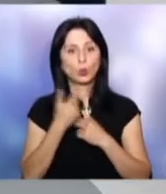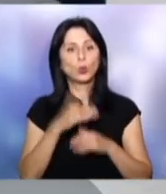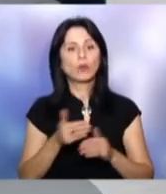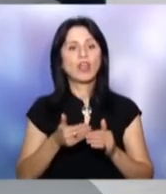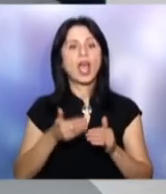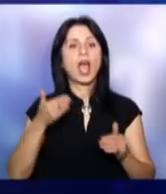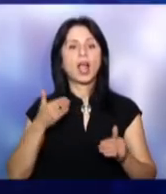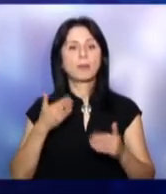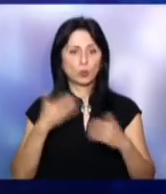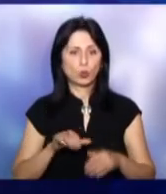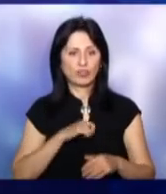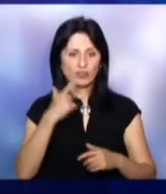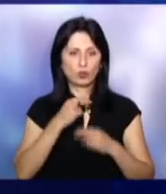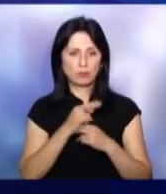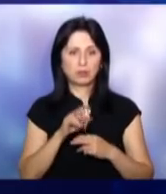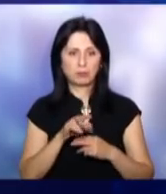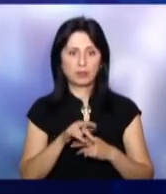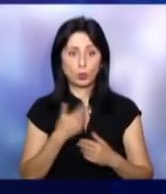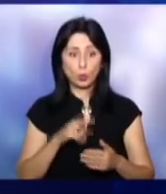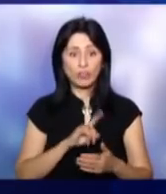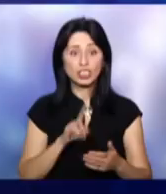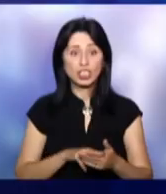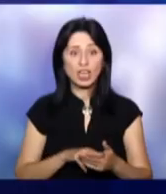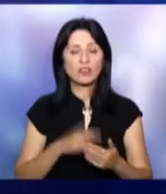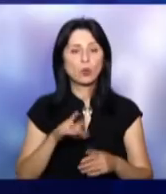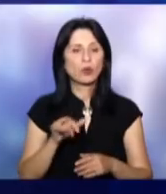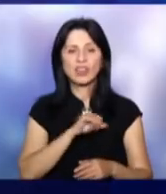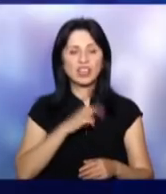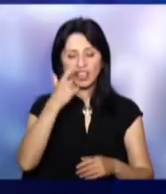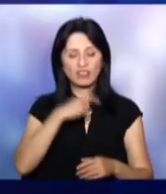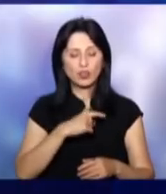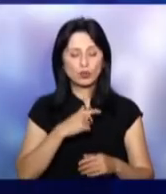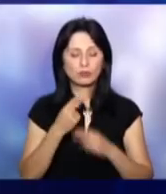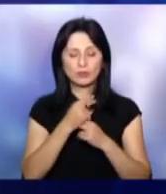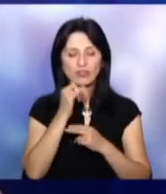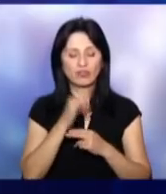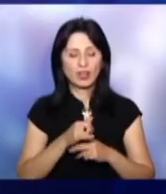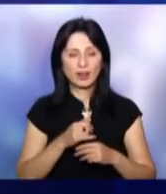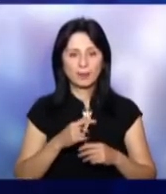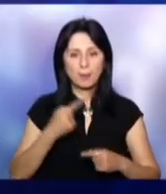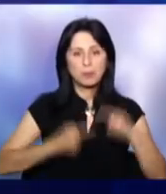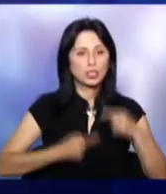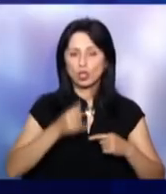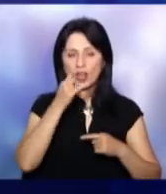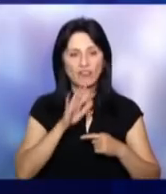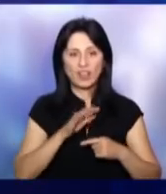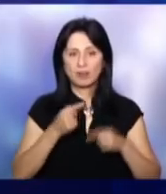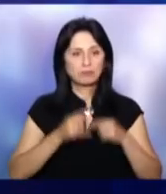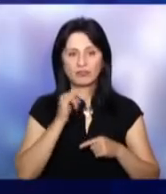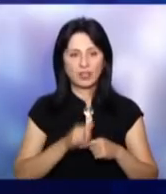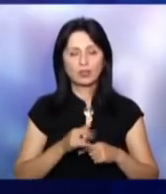ალბათ შეკითხვასაც არ დასვამდა, ხო? როდესაც შეკითხვას სვამს, ნიშნავს, რომ მან ამოწურა თავისი ბრძოლის მეთოდი,